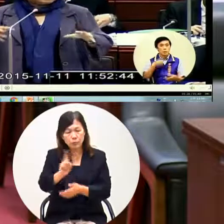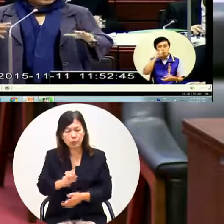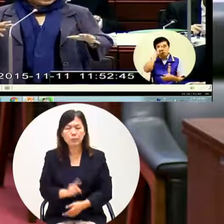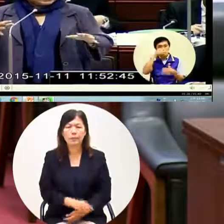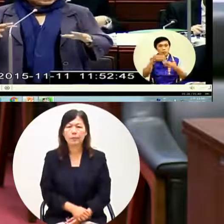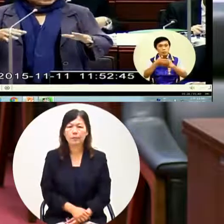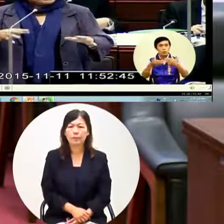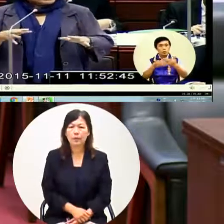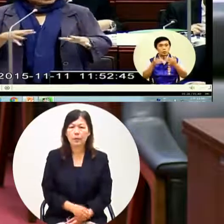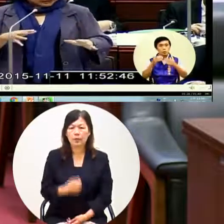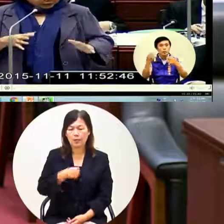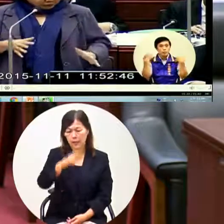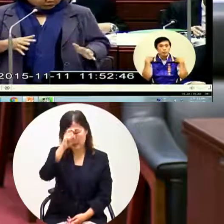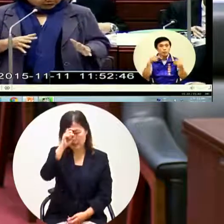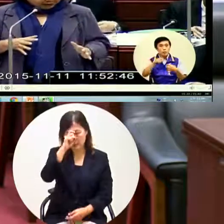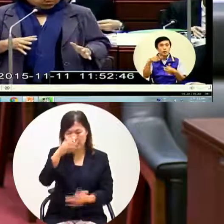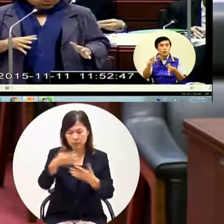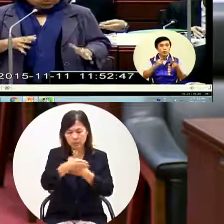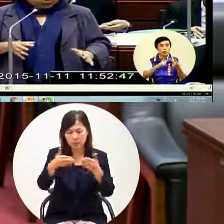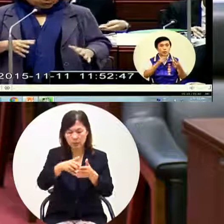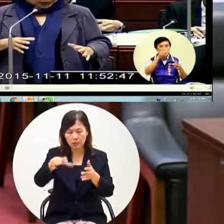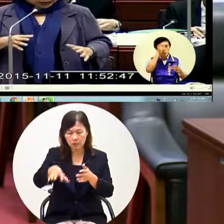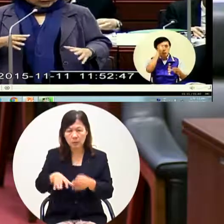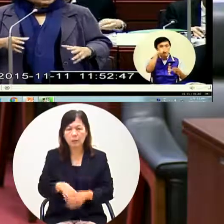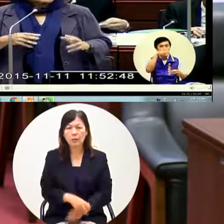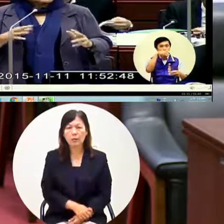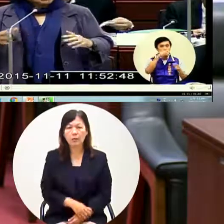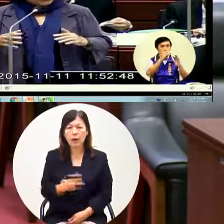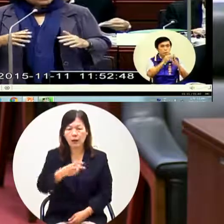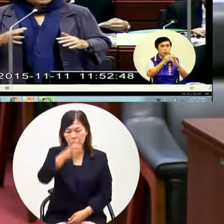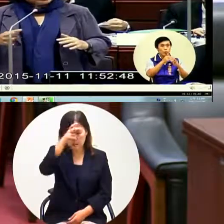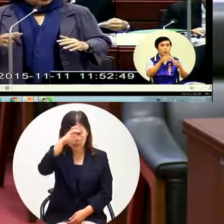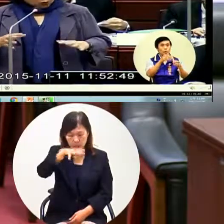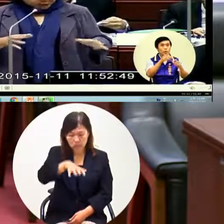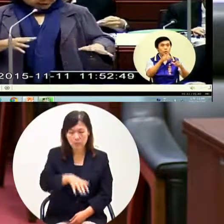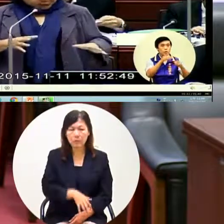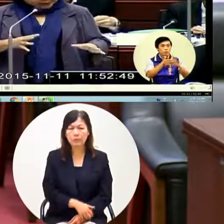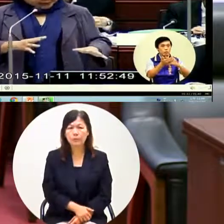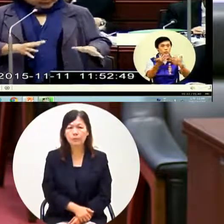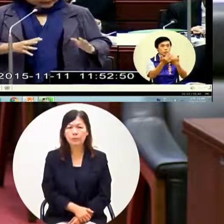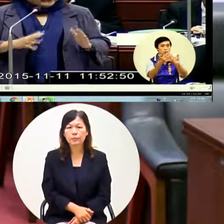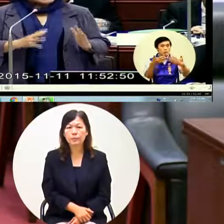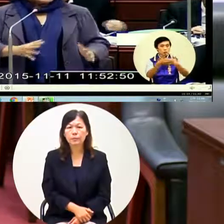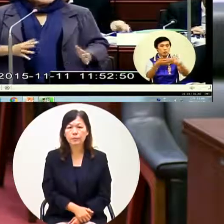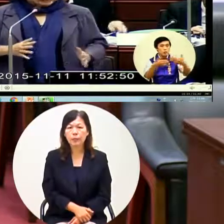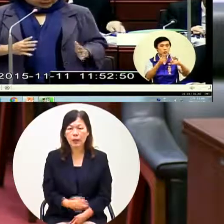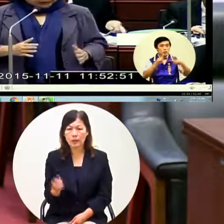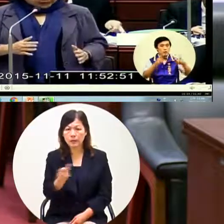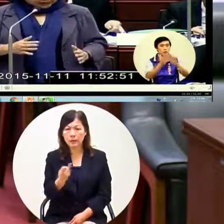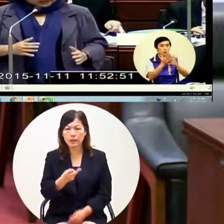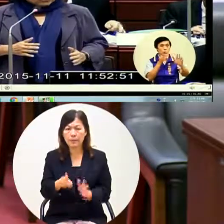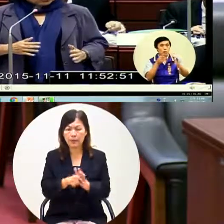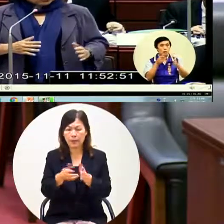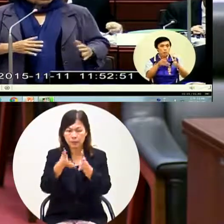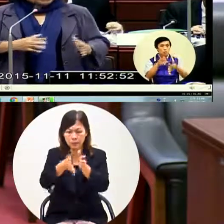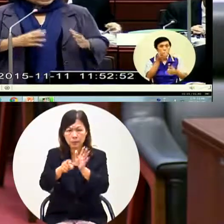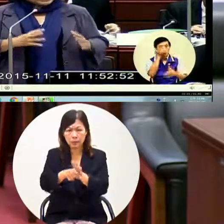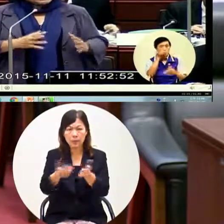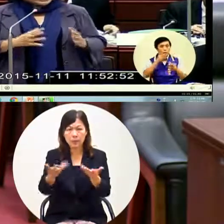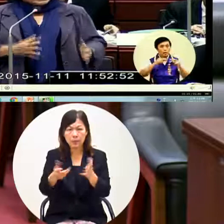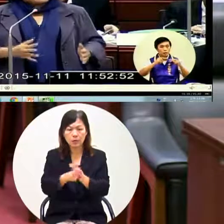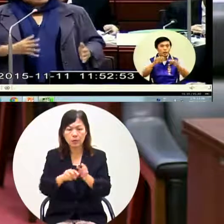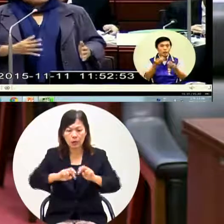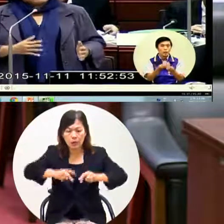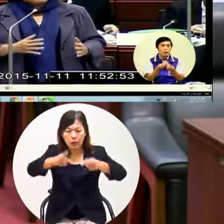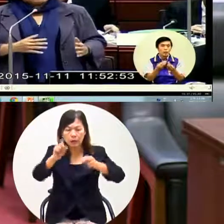跟警察局交通大队在这个部分我们有哪些改善的可能，如果可